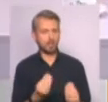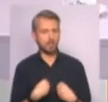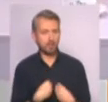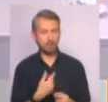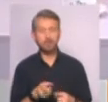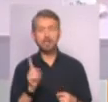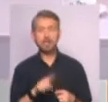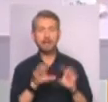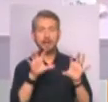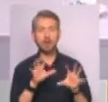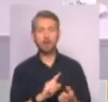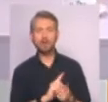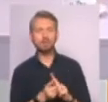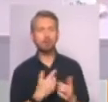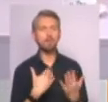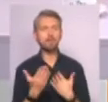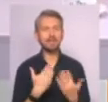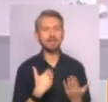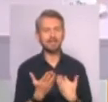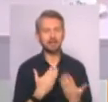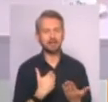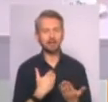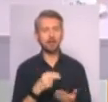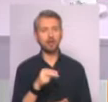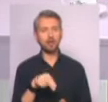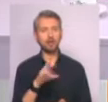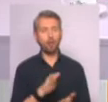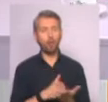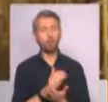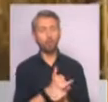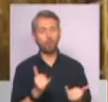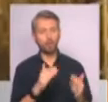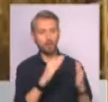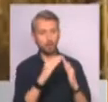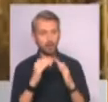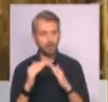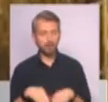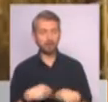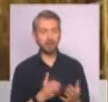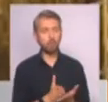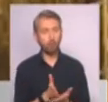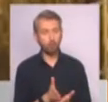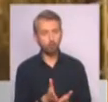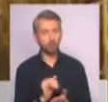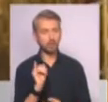Цей закон змінює підхід, зовсім підхід до обслуговування будинків, надання відповідних послуг